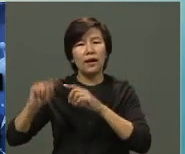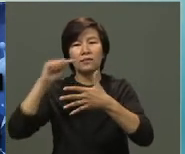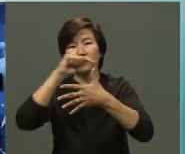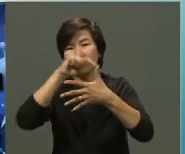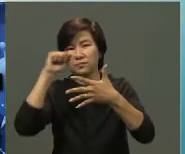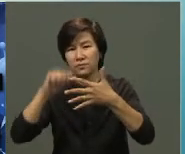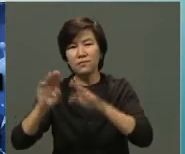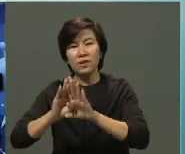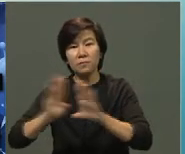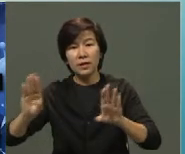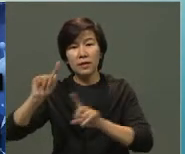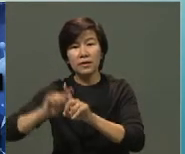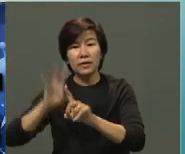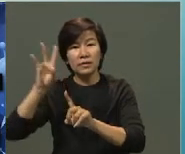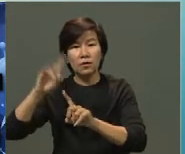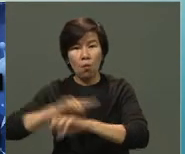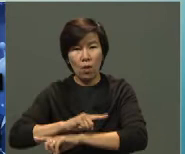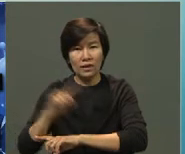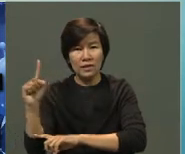มีอาคารสถานที่โรงเรียนหรือสถาบันการศึกษาอันนี้เท่ากับว่าเปิดหมดแล้วนะครับที่เรารับทราบว่าเดิมมีของเฉพาะเอกชนโรงเรียนกวดวิชาตอนนี้สถาบันของรัฐทั้งหลายเปิดหมดเลยครับในวันที่1